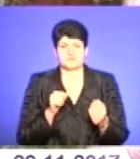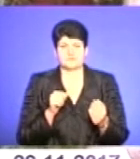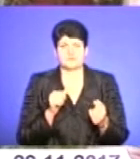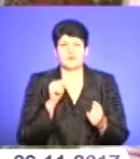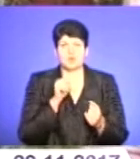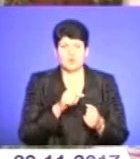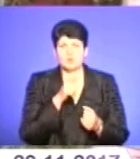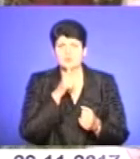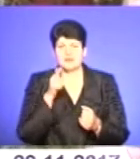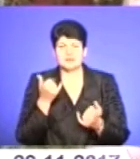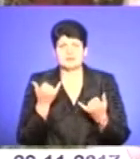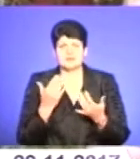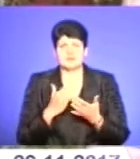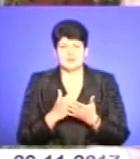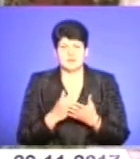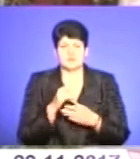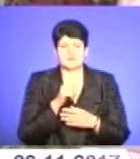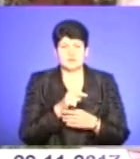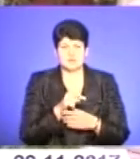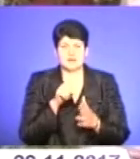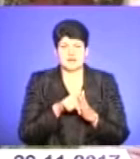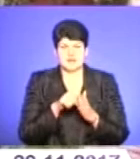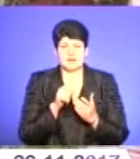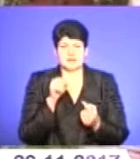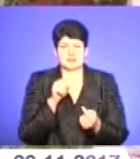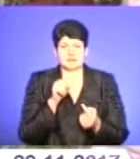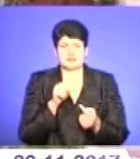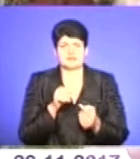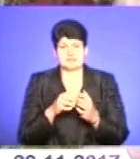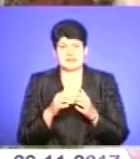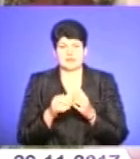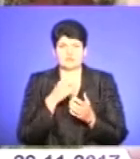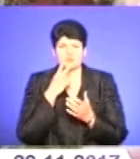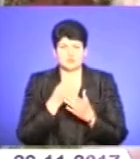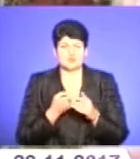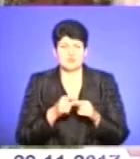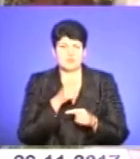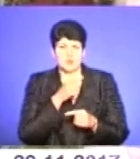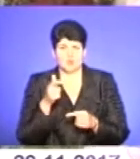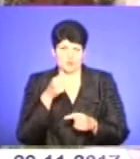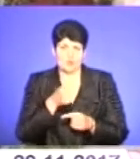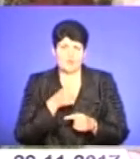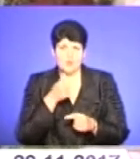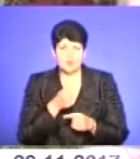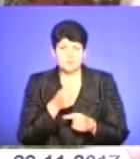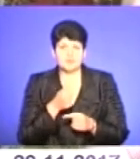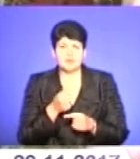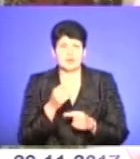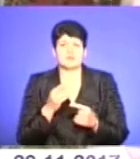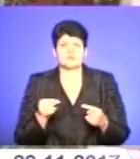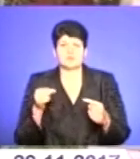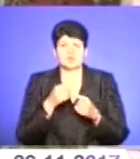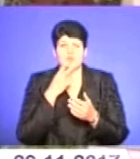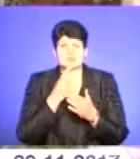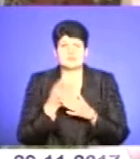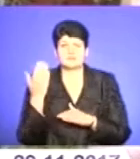тому періоду, який зараз є. Тобто вона характерна і відповідає середньому показнику для даного періоду року. Відповідно, показник за